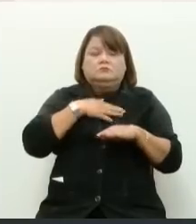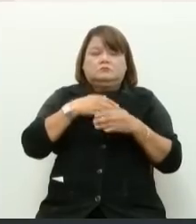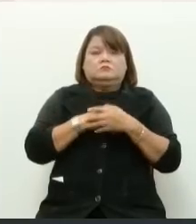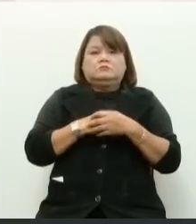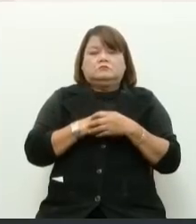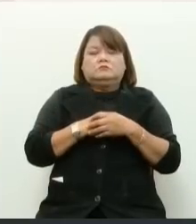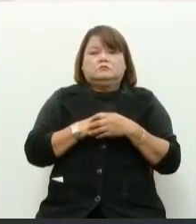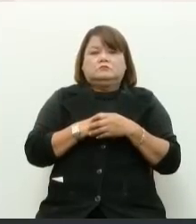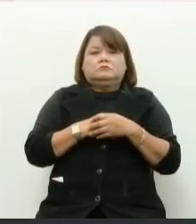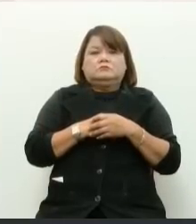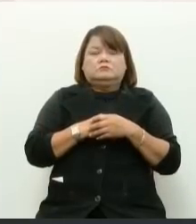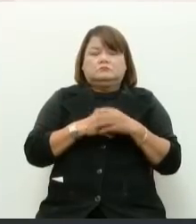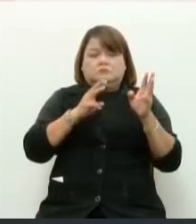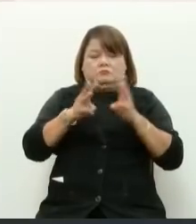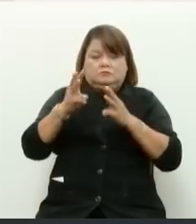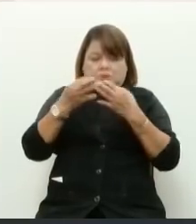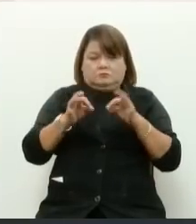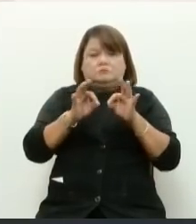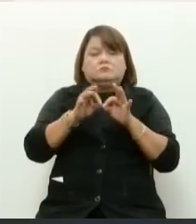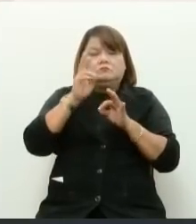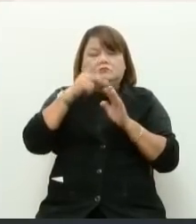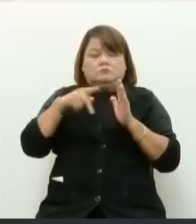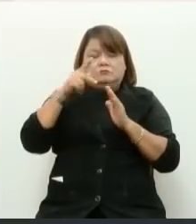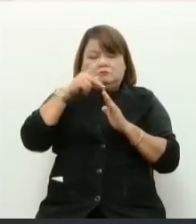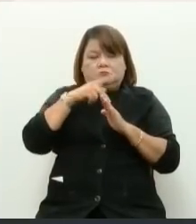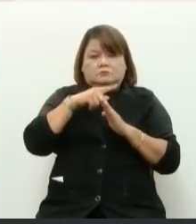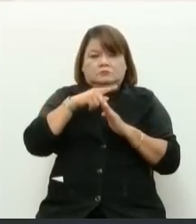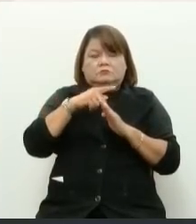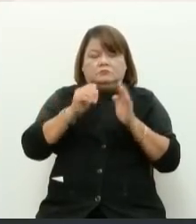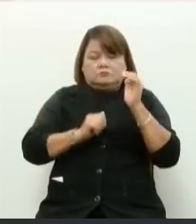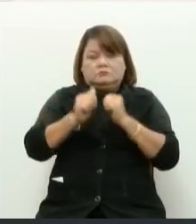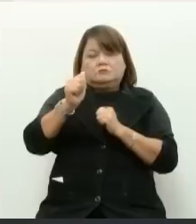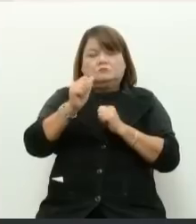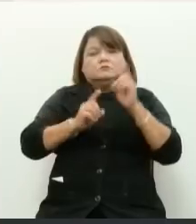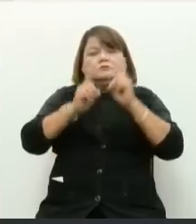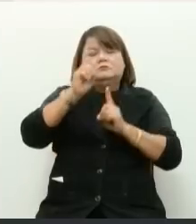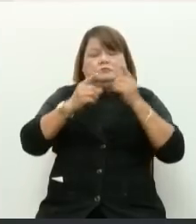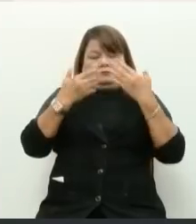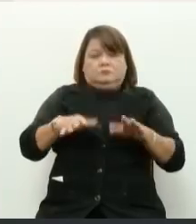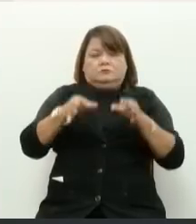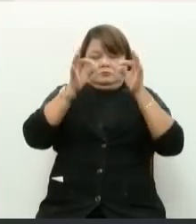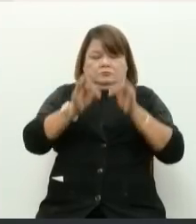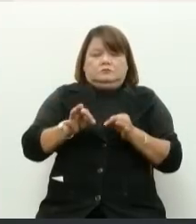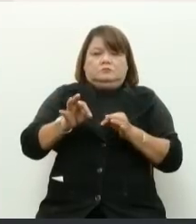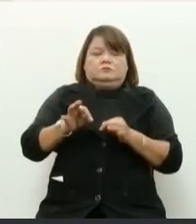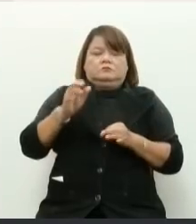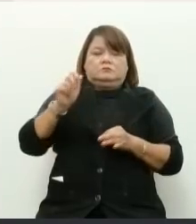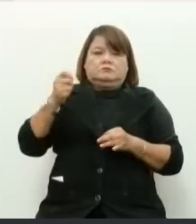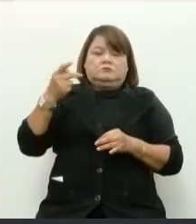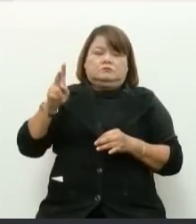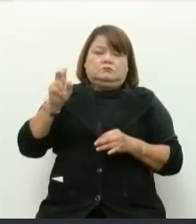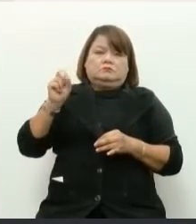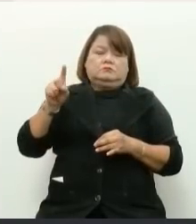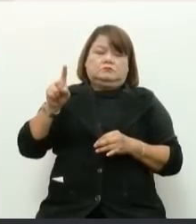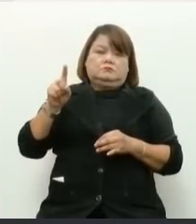เองก็ให้แนวทางสำคัญกับเขตพื้นที่ไว้ในอย่างเช่นพอผ่านการประเมินแล้วเนี่ยมีมติอกสเขตมีมติแล้วเนี่ย